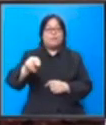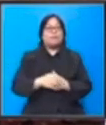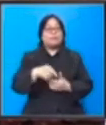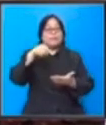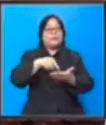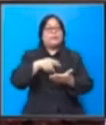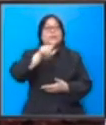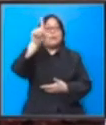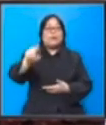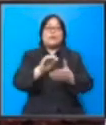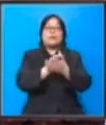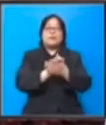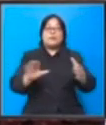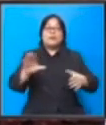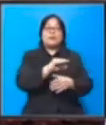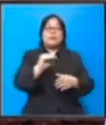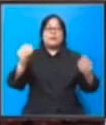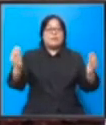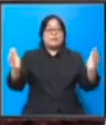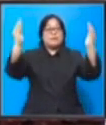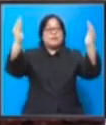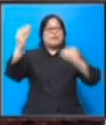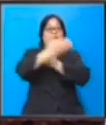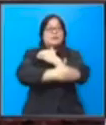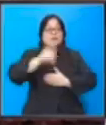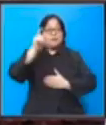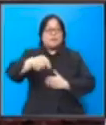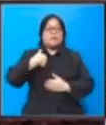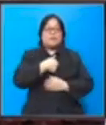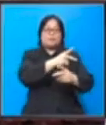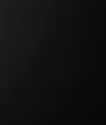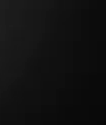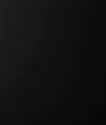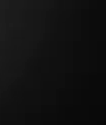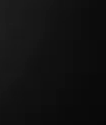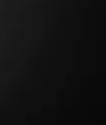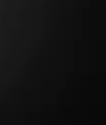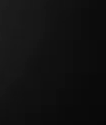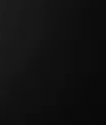Ini soal keselamatan dan kedaulatan negara yang mesti kita pastikan. Terima kasih.